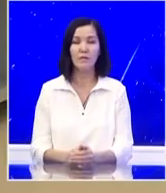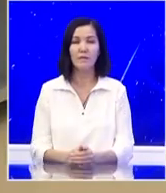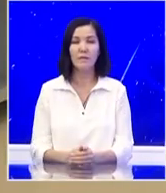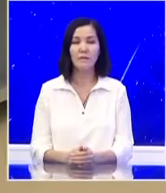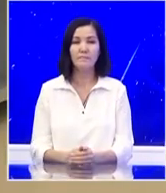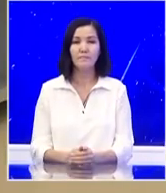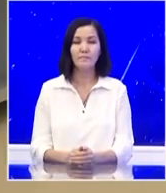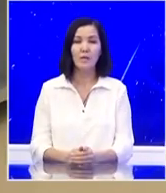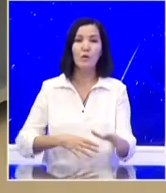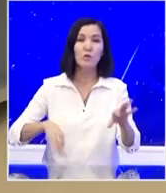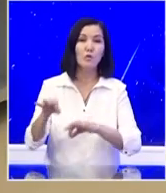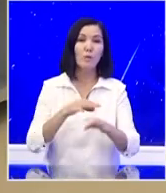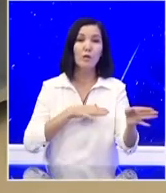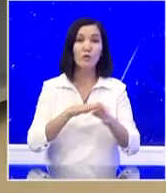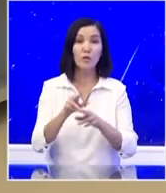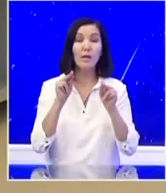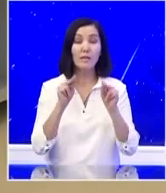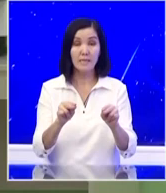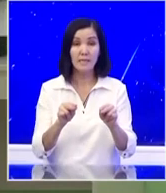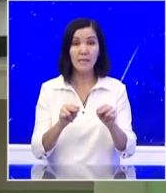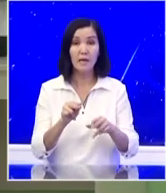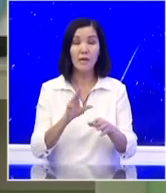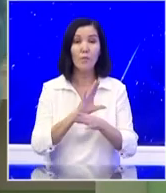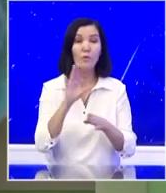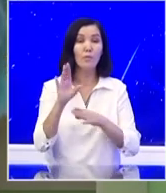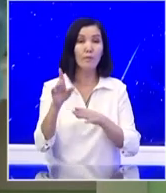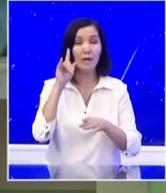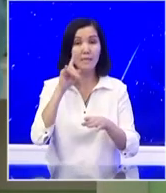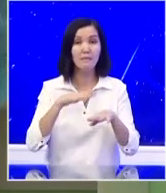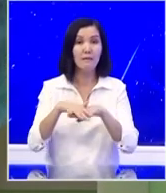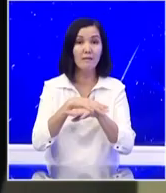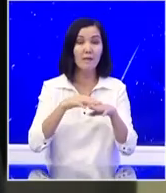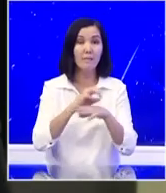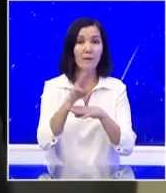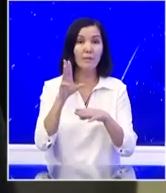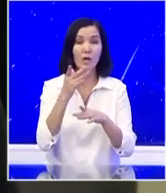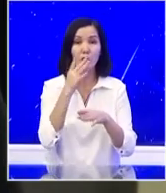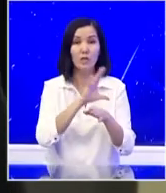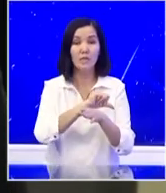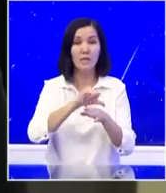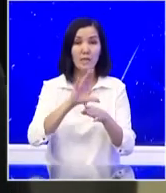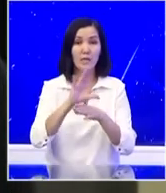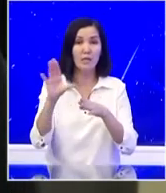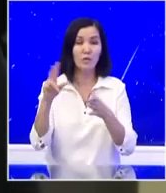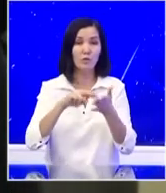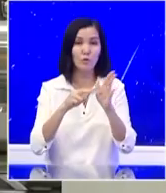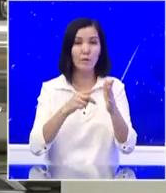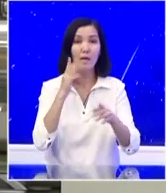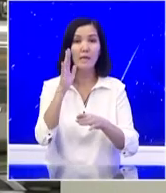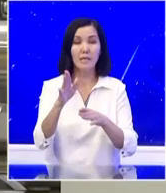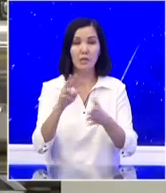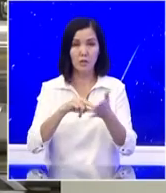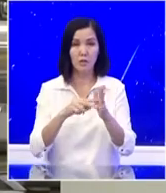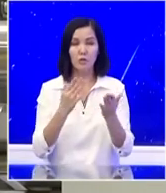Арнада жасалған жобалар жүзеге асары анық. Өнімдері республика нарығын толық қамти алады, тіпті шетелге де шығару жоспарда. Ол бірақ келешектің